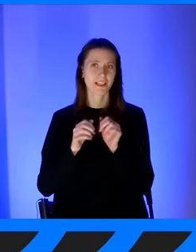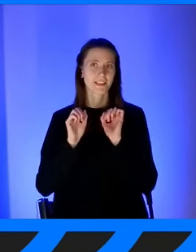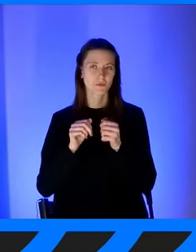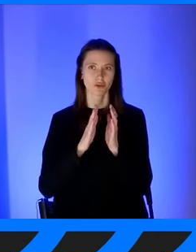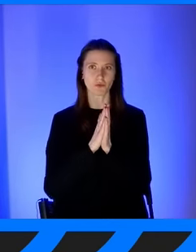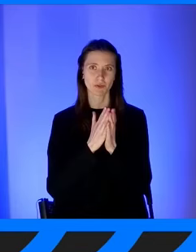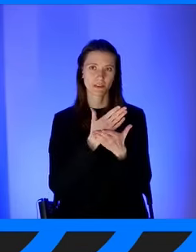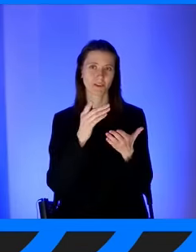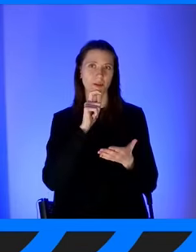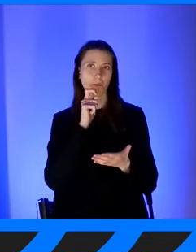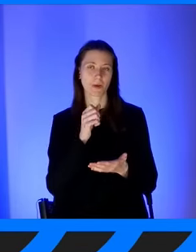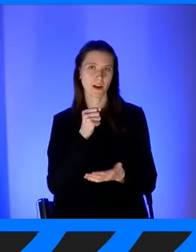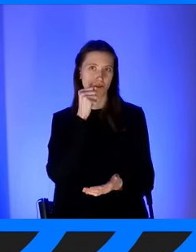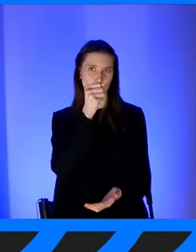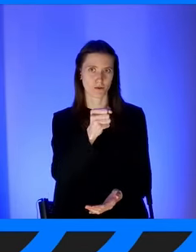вас микрофон